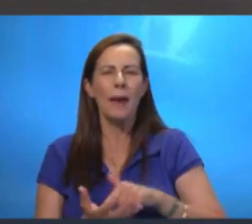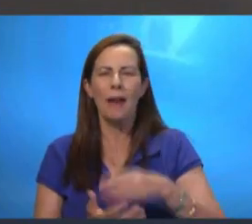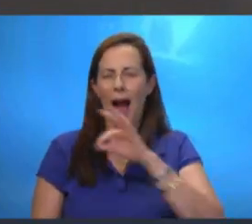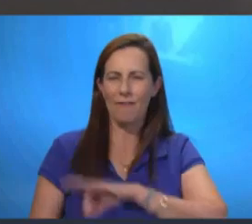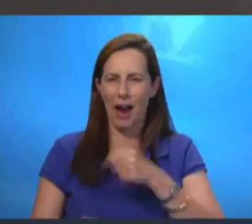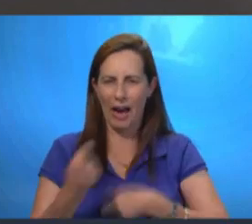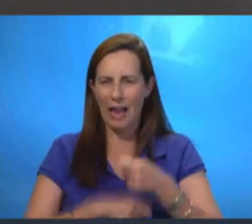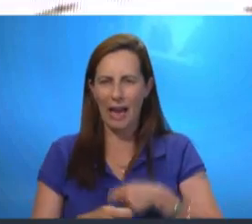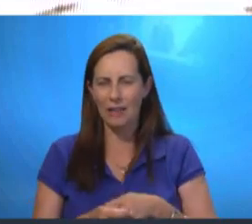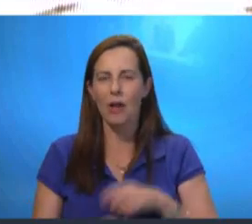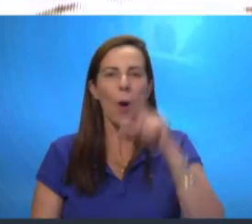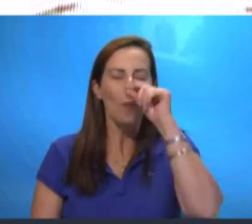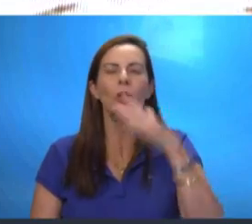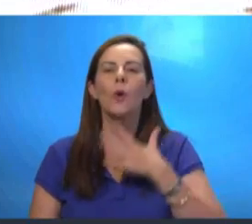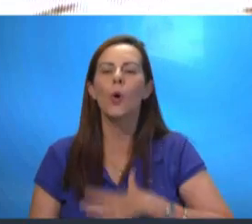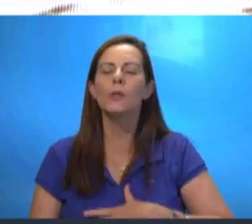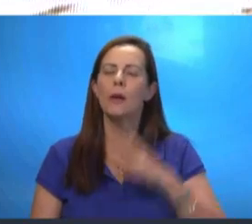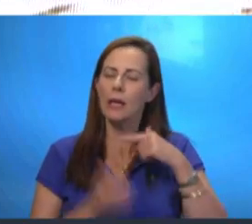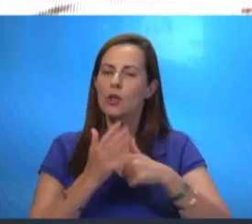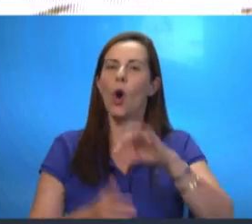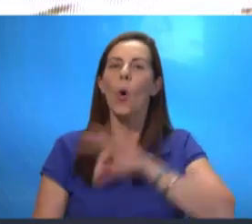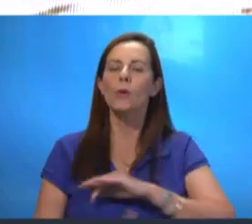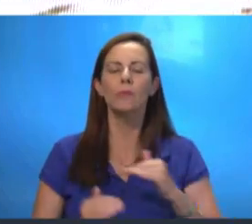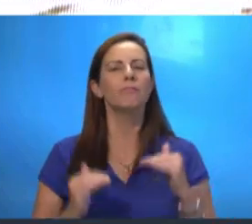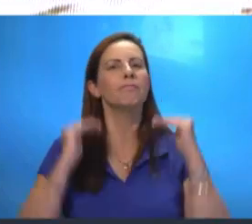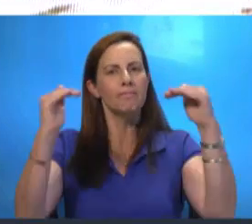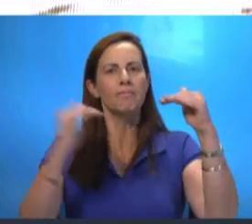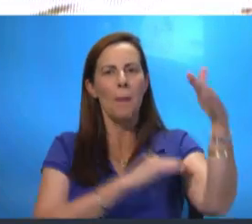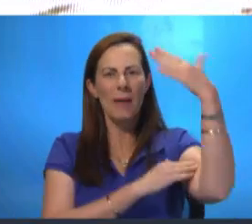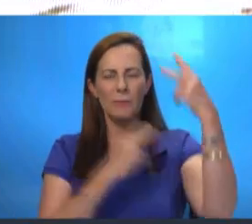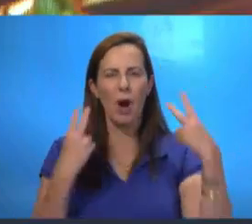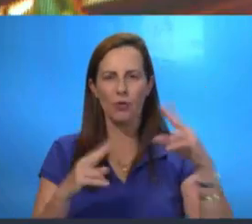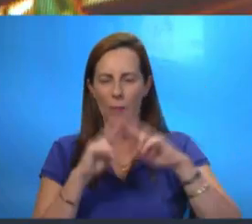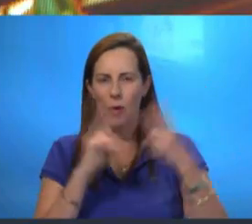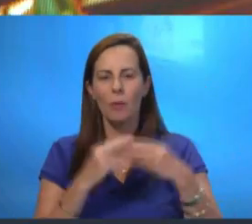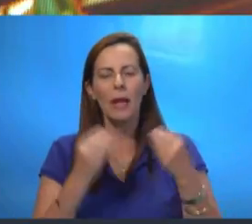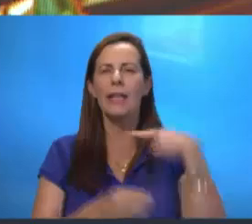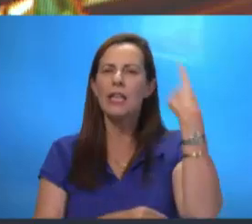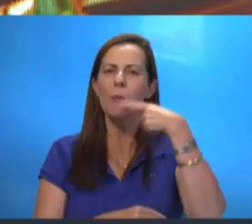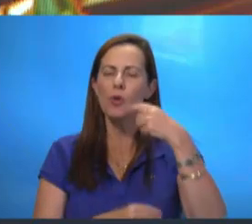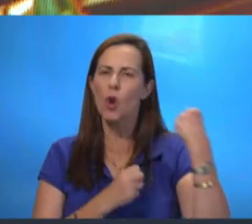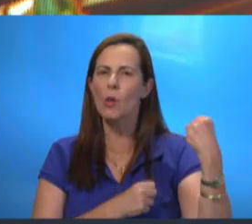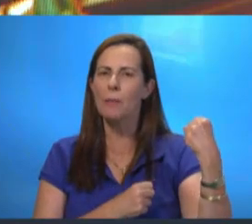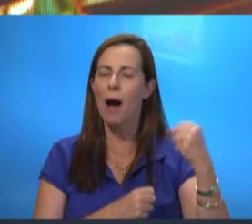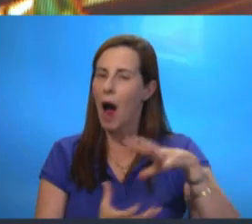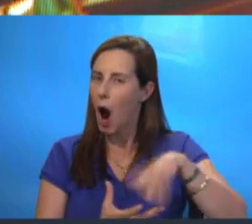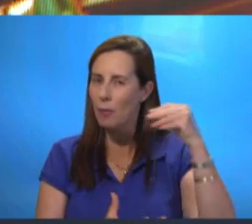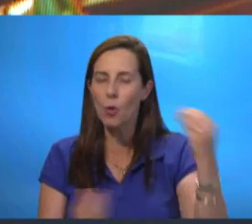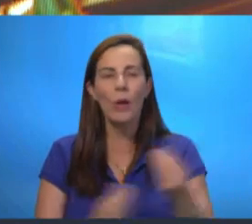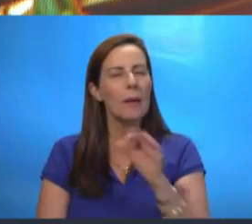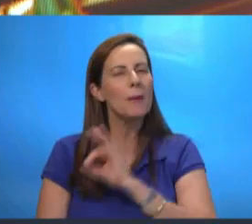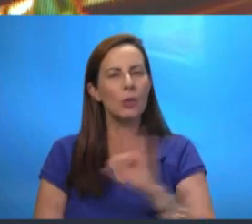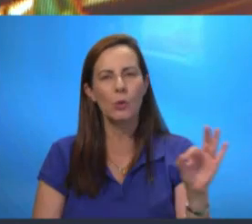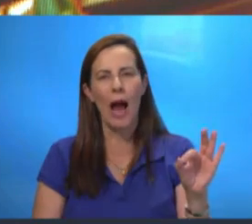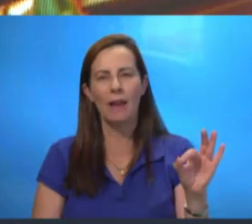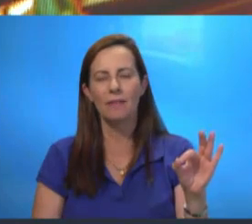שבו. פוטין רוצה למצב את רוסיה כמעצמה חשובה בעולם, להעניק לה דימוי של עוצמה. המונדיאל הוא כלי מצוין לכך,